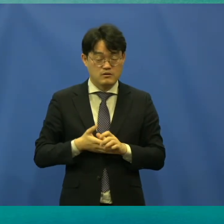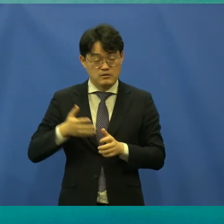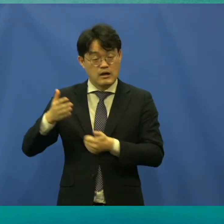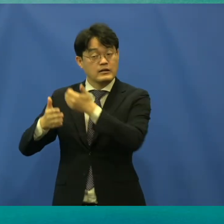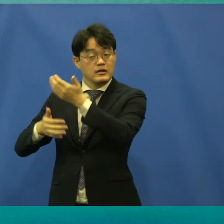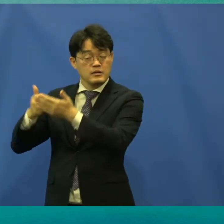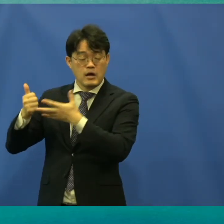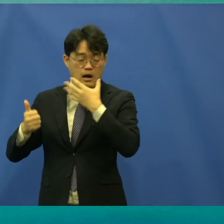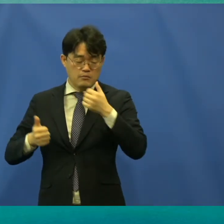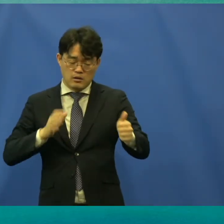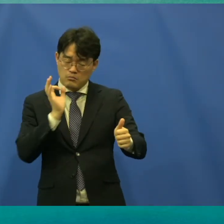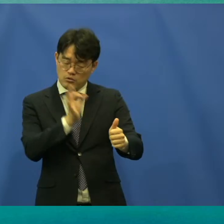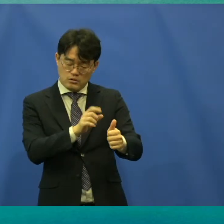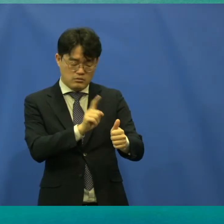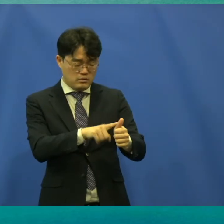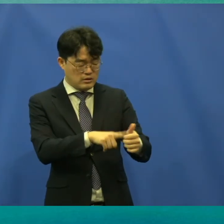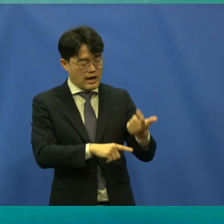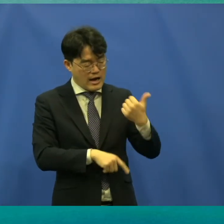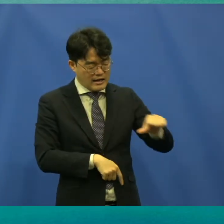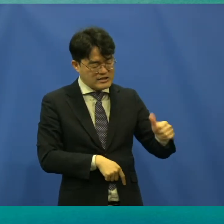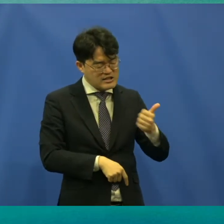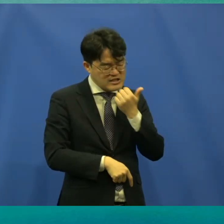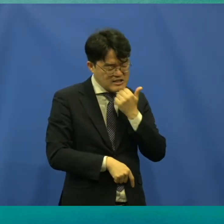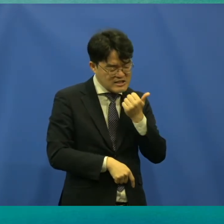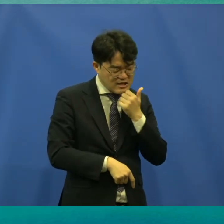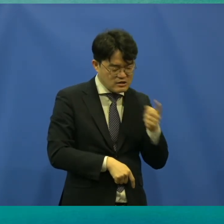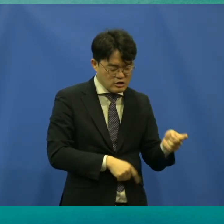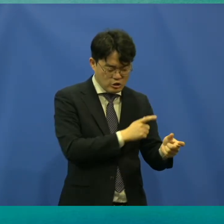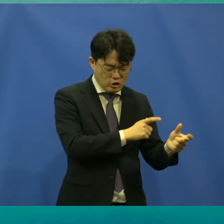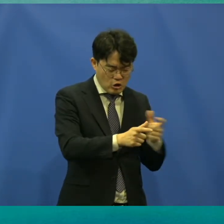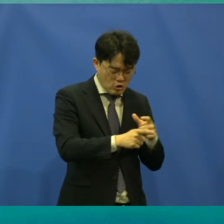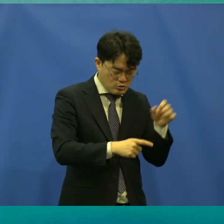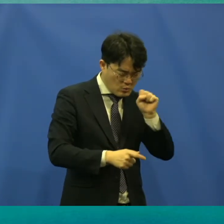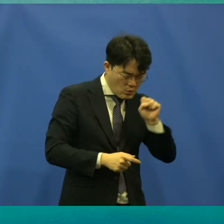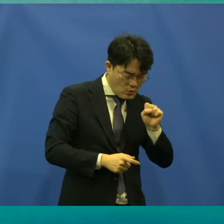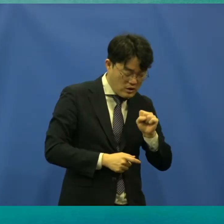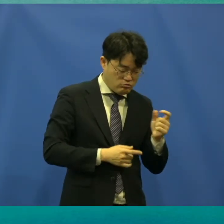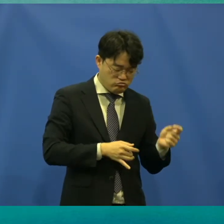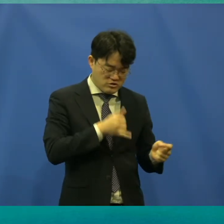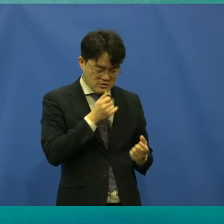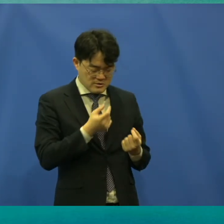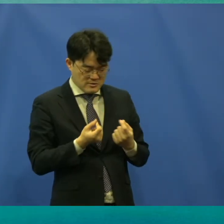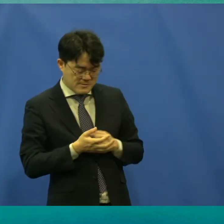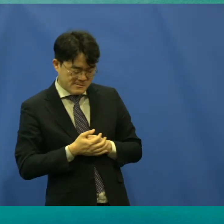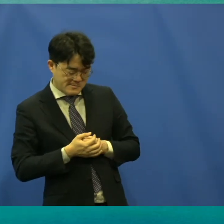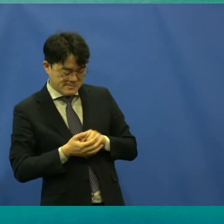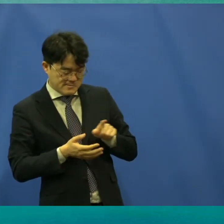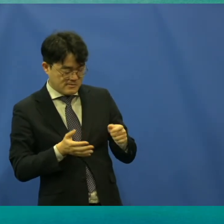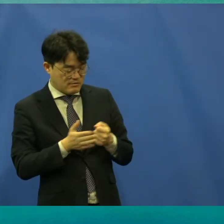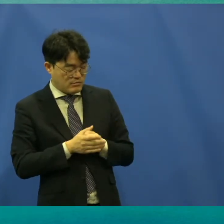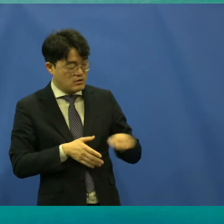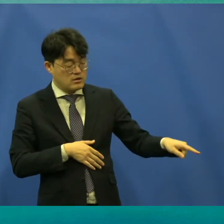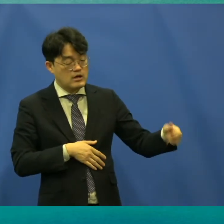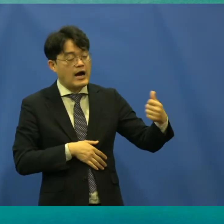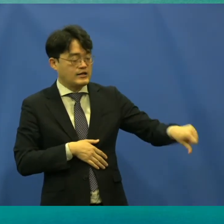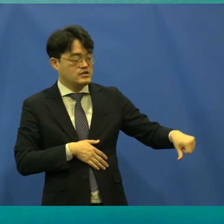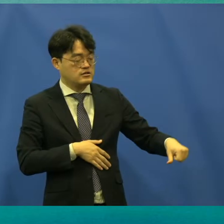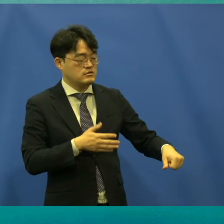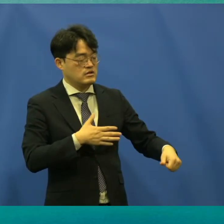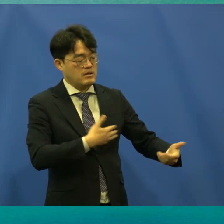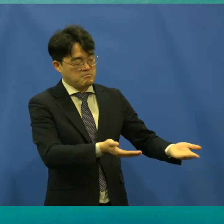내어놓았습니다. 그때 하나님이 여호와 이레 예비하신 그 숫양을